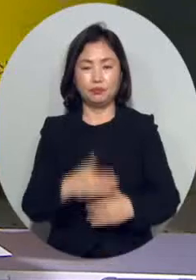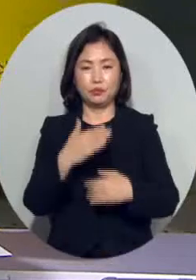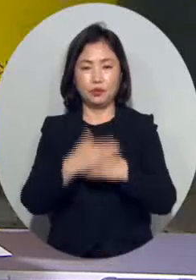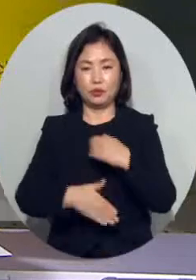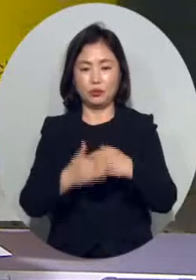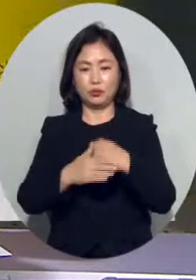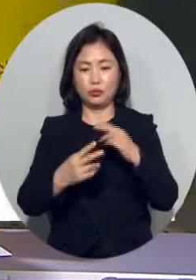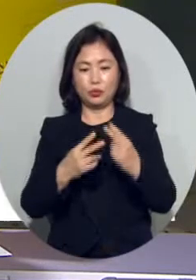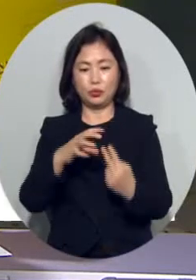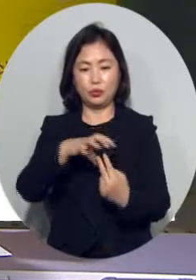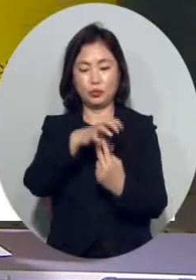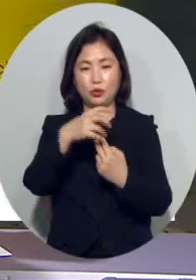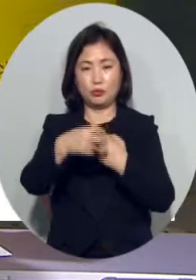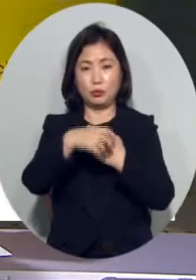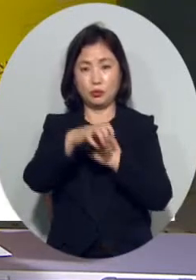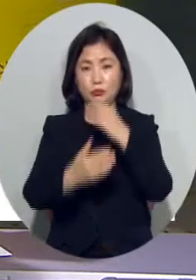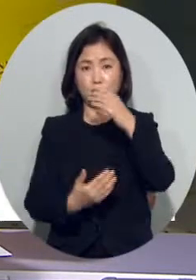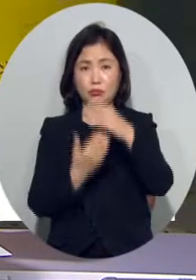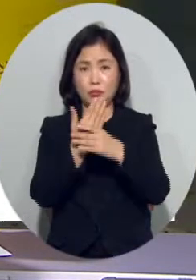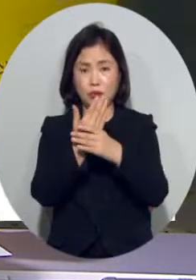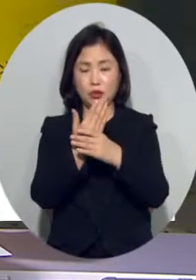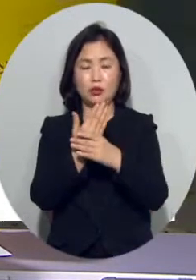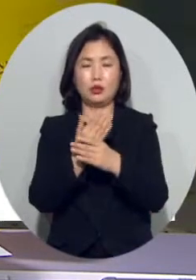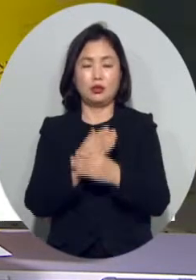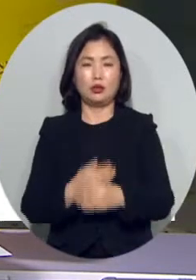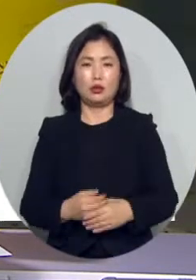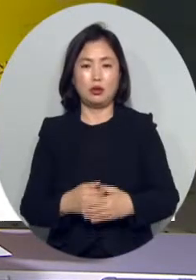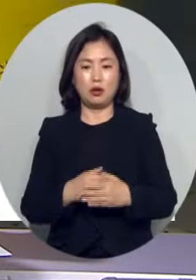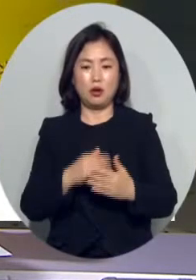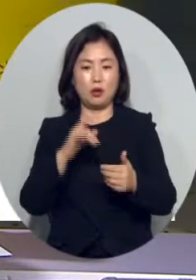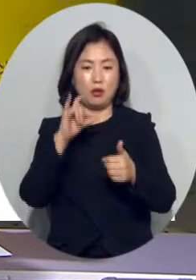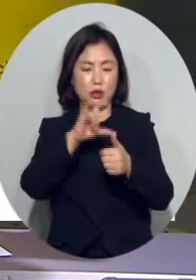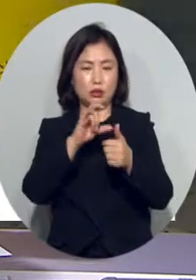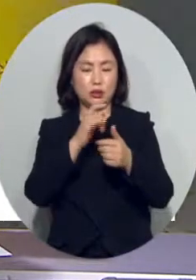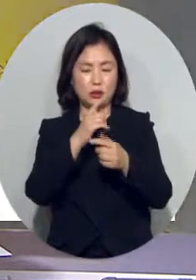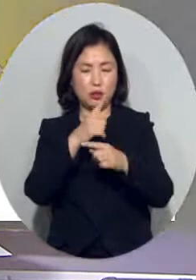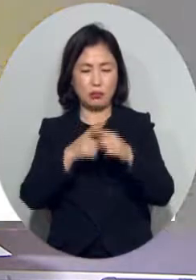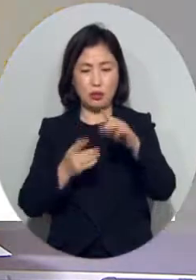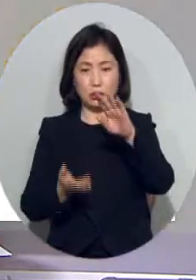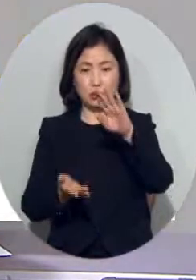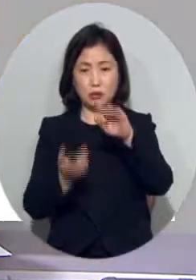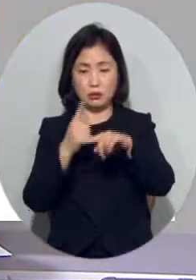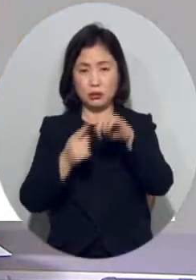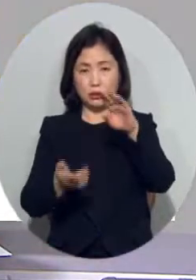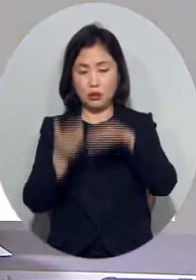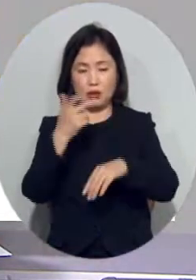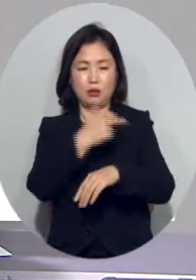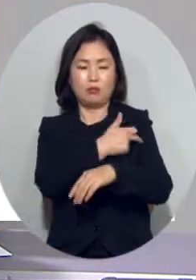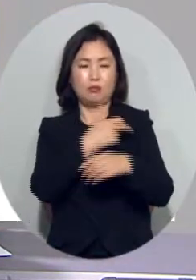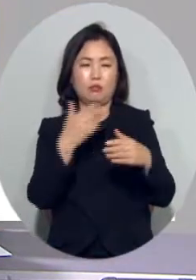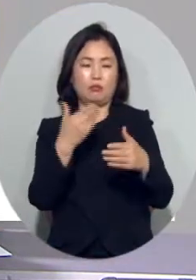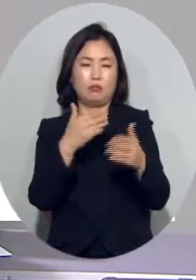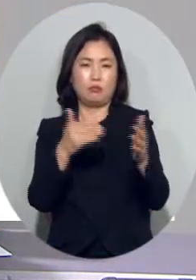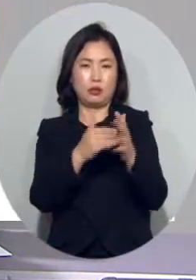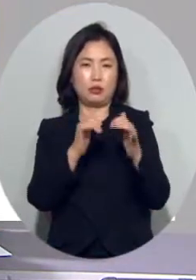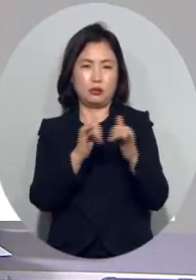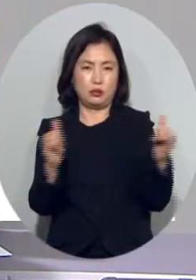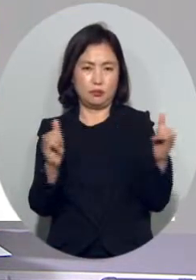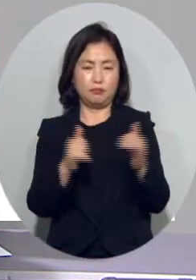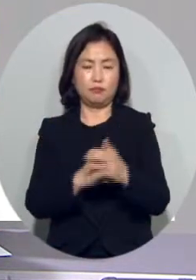대구 한 요양병원에서 발생한 집단 감염 사태. 확진자의 절반 이상이 백신 접종 완료자로